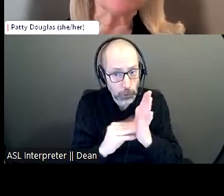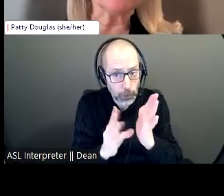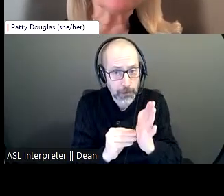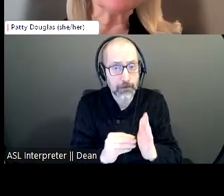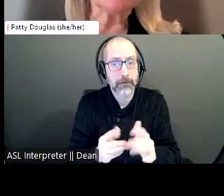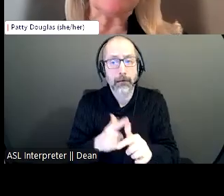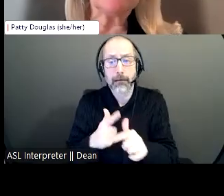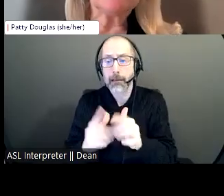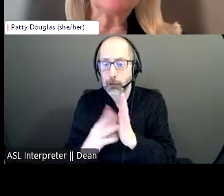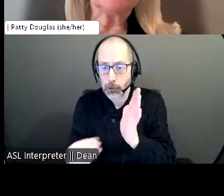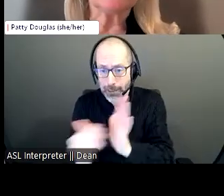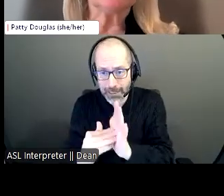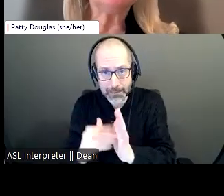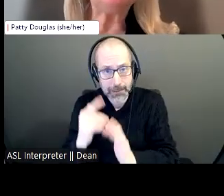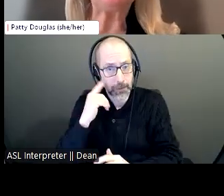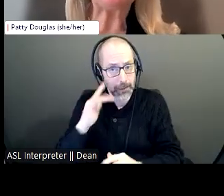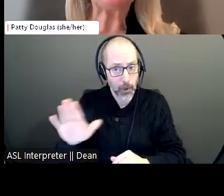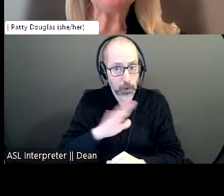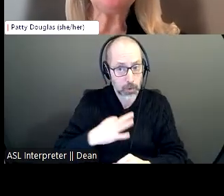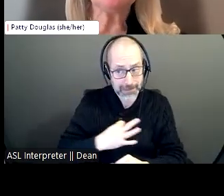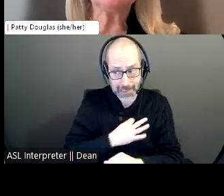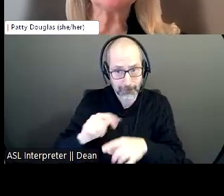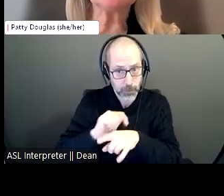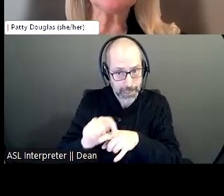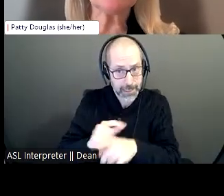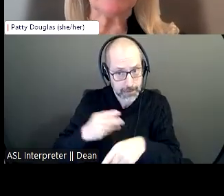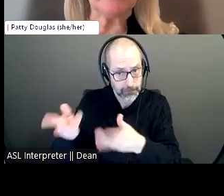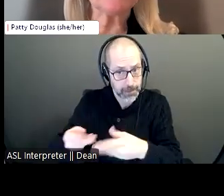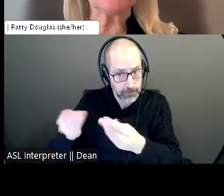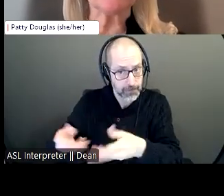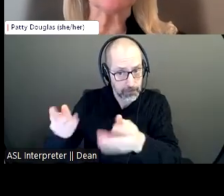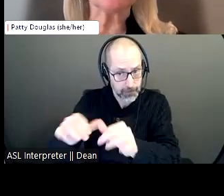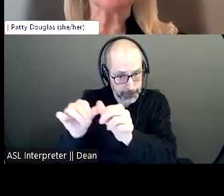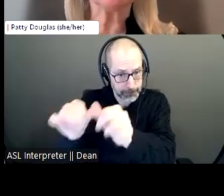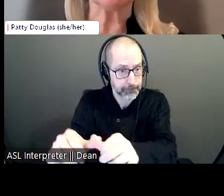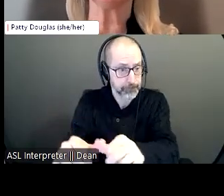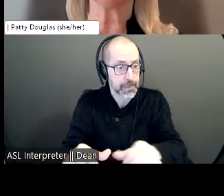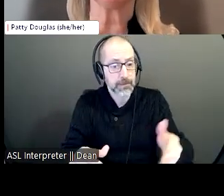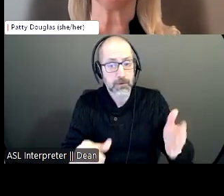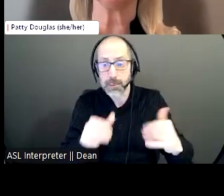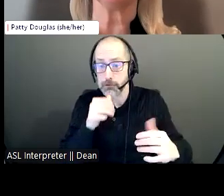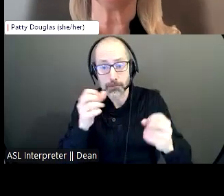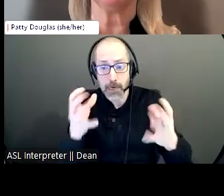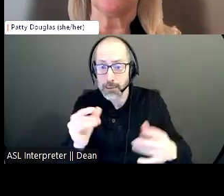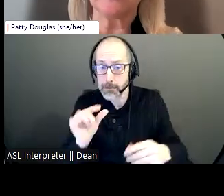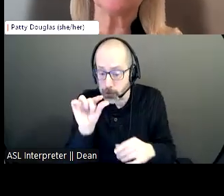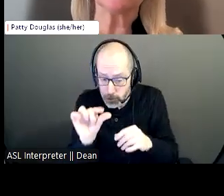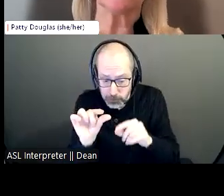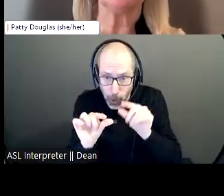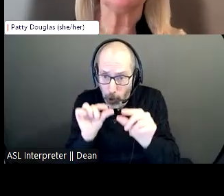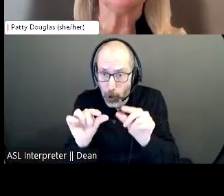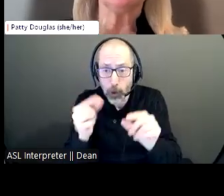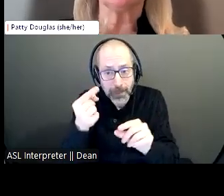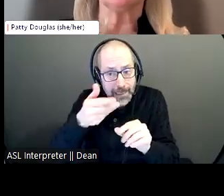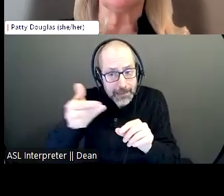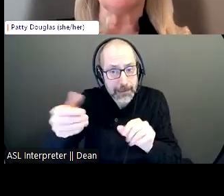préfère, comment elle préfère être désignée. Donc, et ça ne prend pas beaucoup,